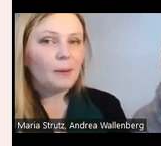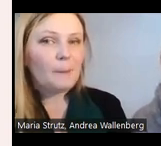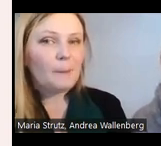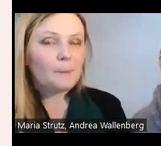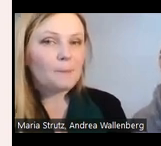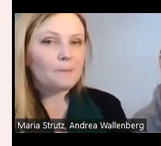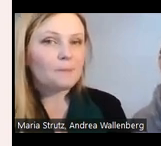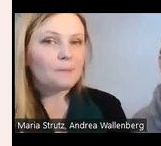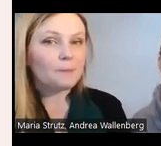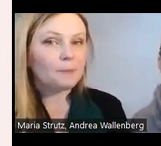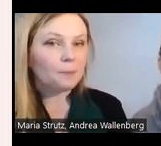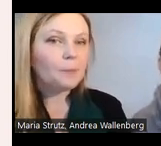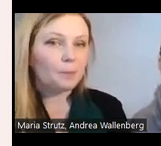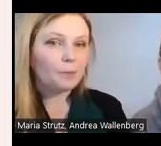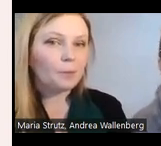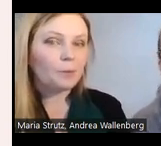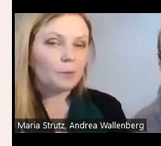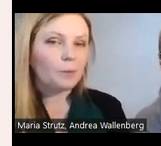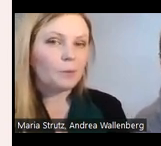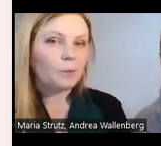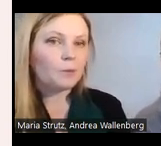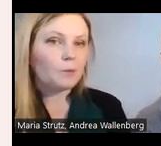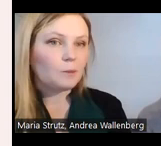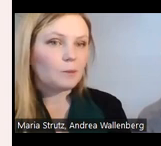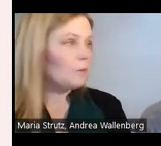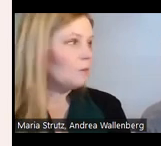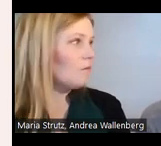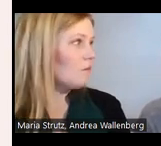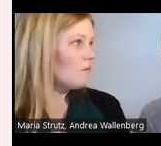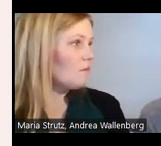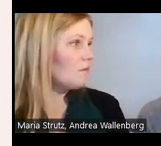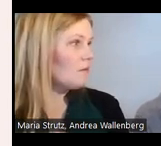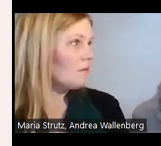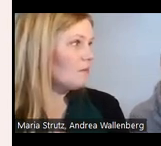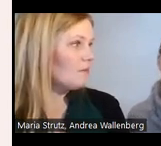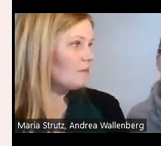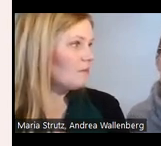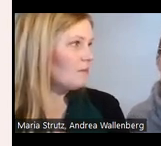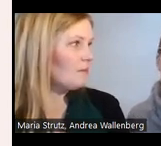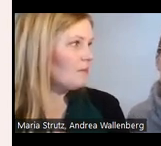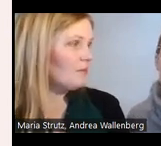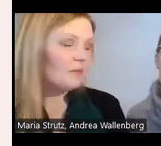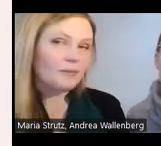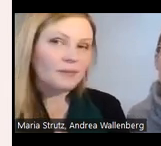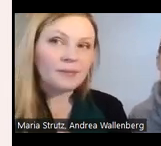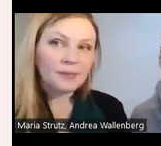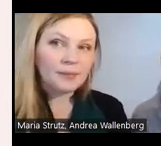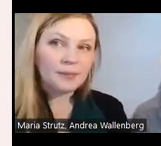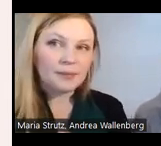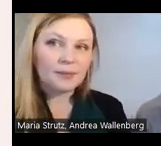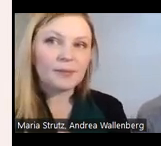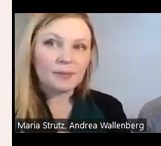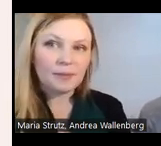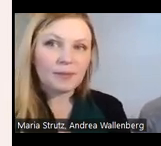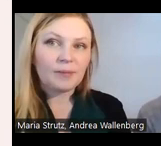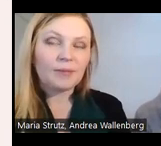just när det finns barn med särskilda behov i gruppen, då kan det ju vara bra att det finns, det är ju ofta så att man sätter sig hos det